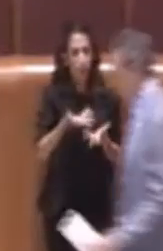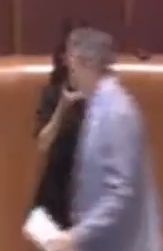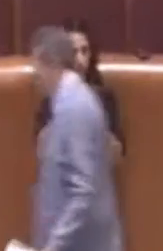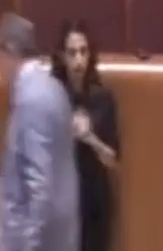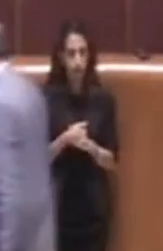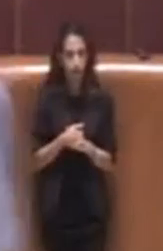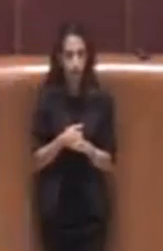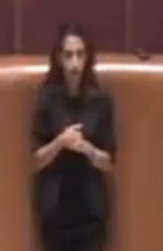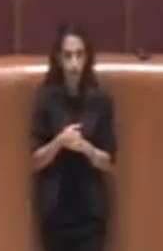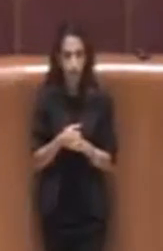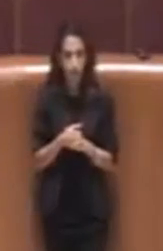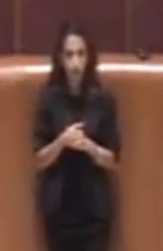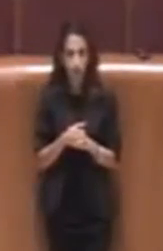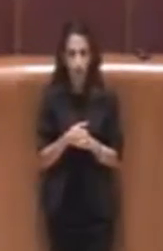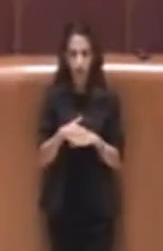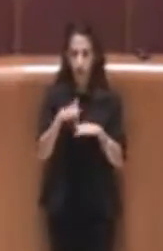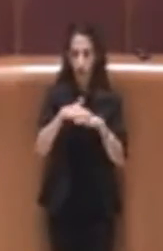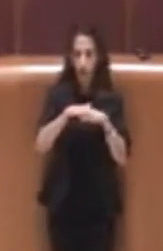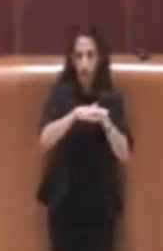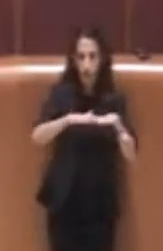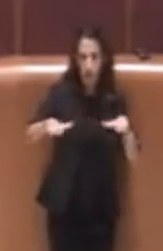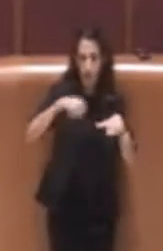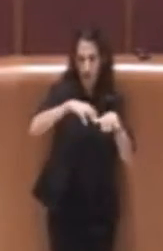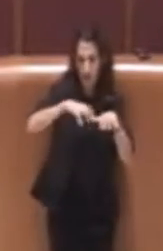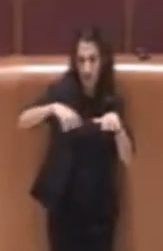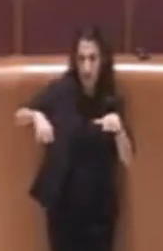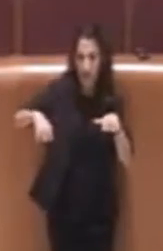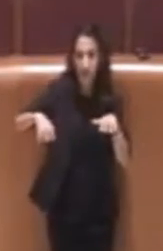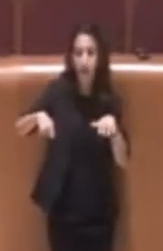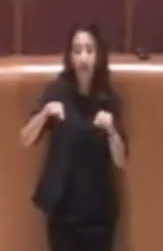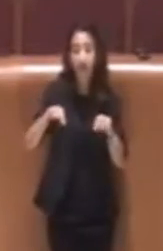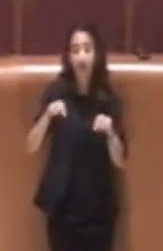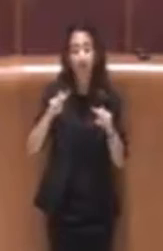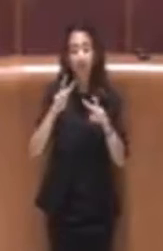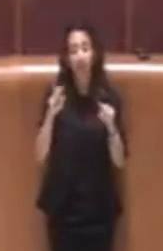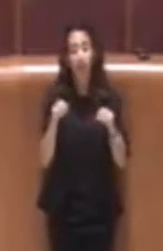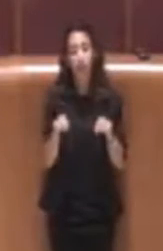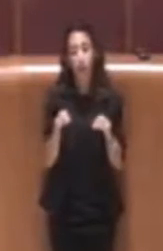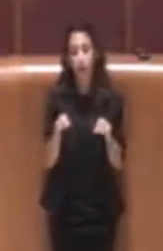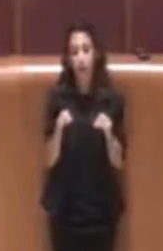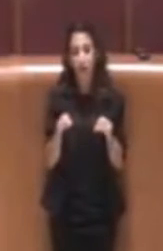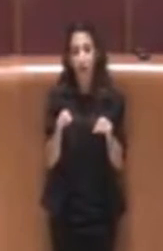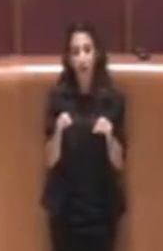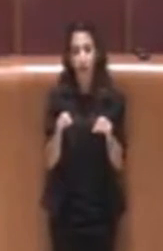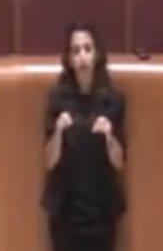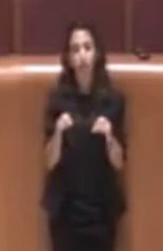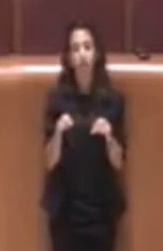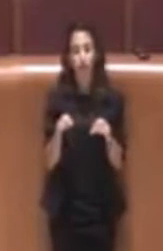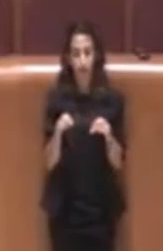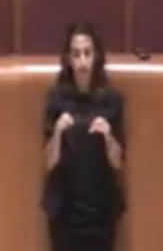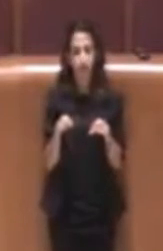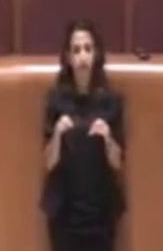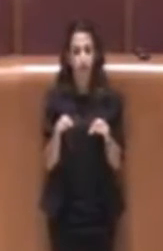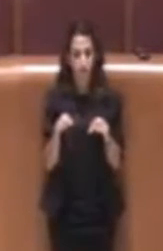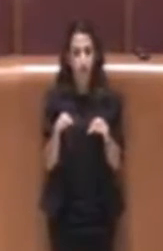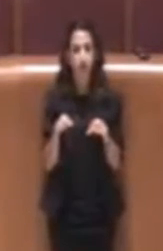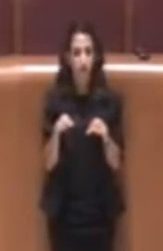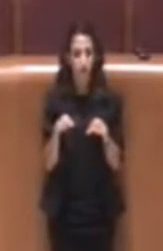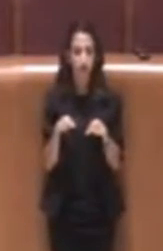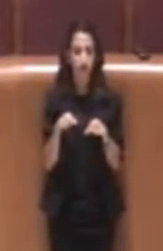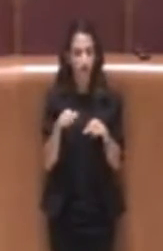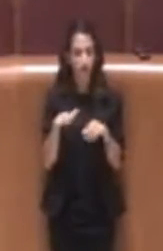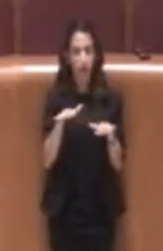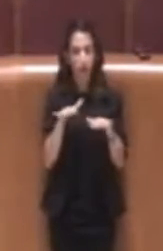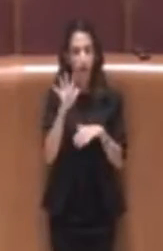E il consumo di suolo, purtroppo, è un tema che sta molto, ma molto al cuore al Movimento 5